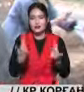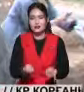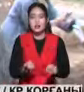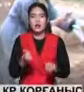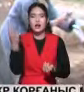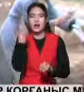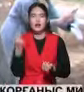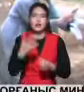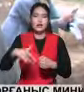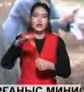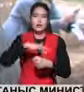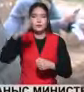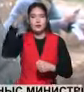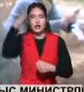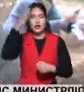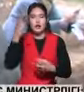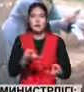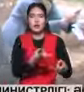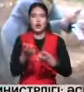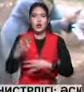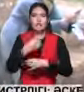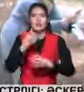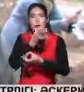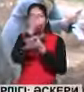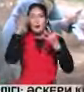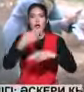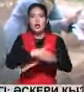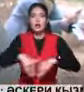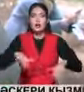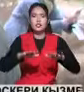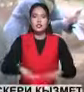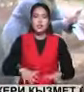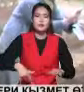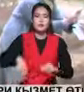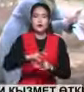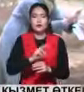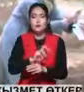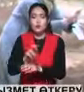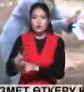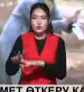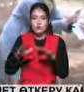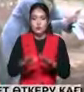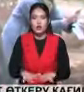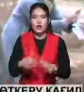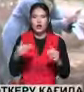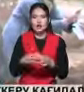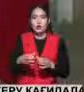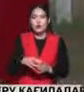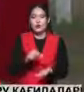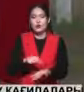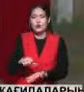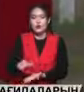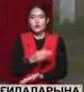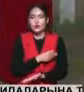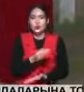Астана қаласы әкімдігіне қарасты мәдени мекемелердің барлық қызметкерлері шықты. Сонымен қатар біздің Максим Горький театрының да әртістері осы жерде.